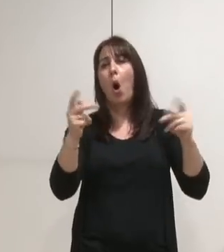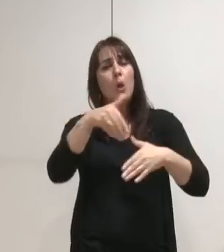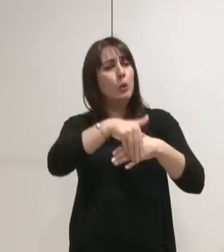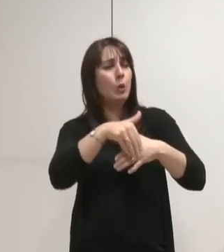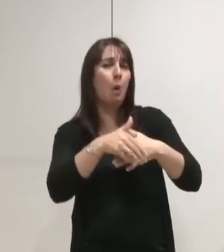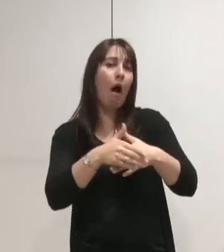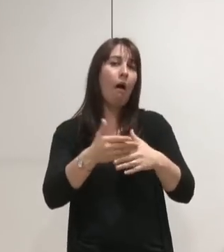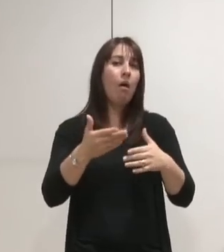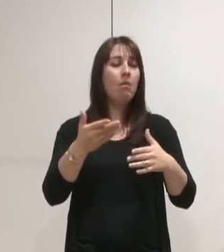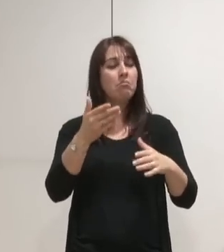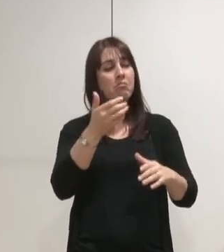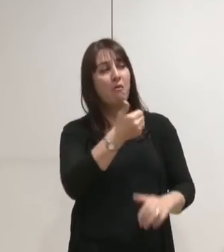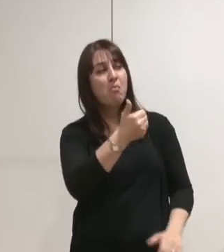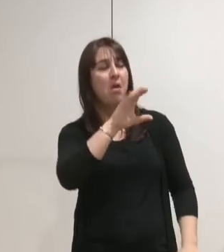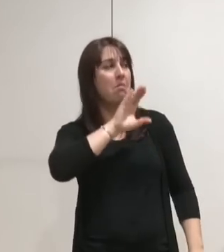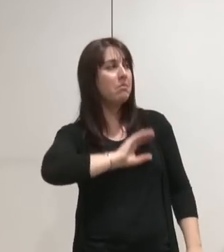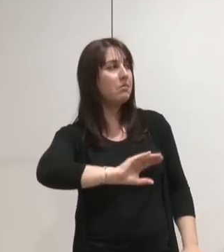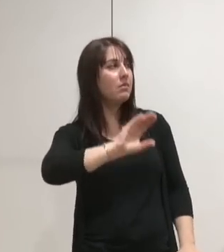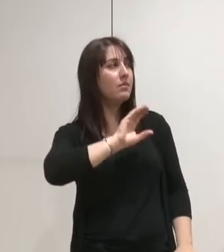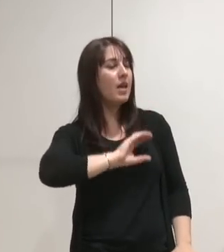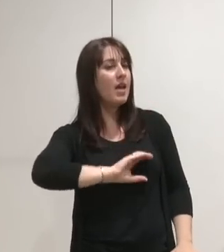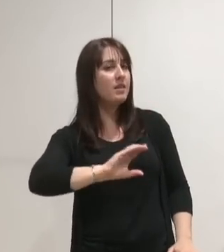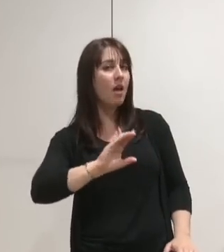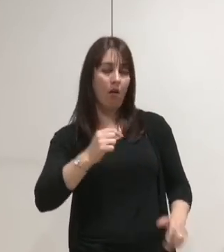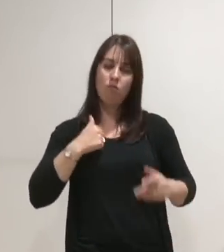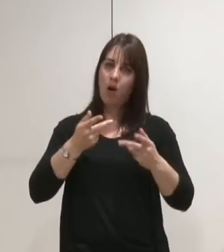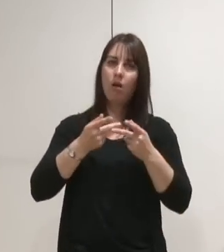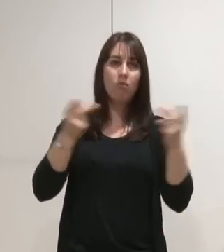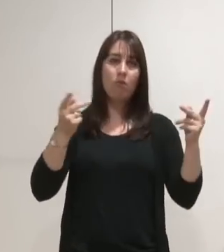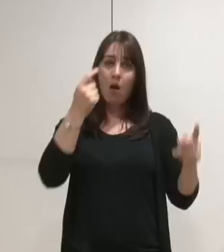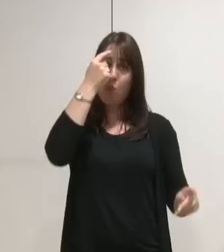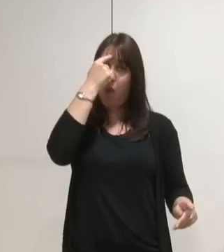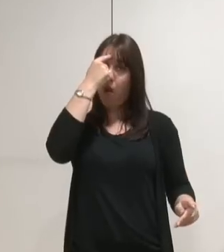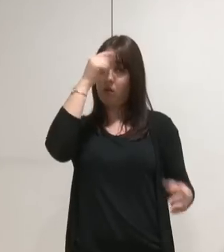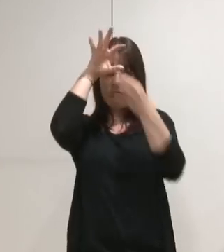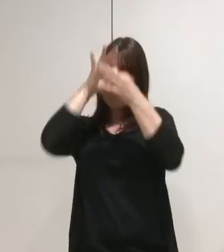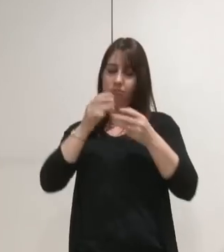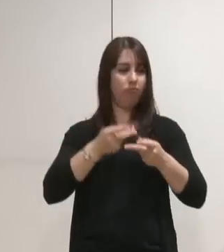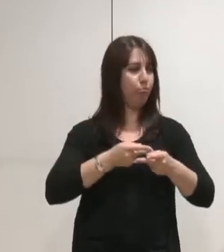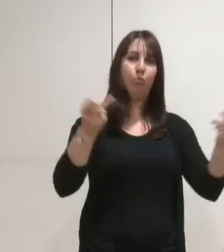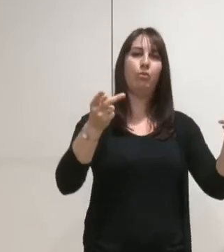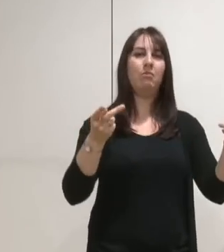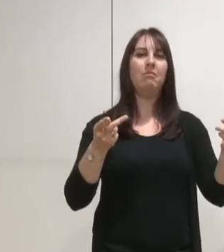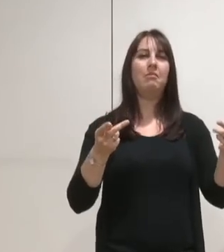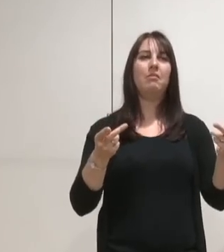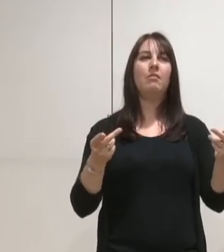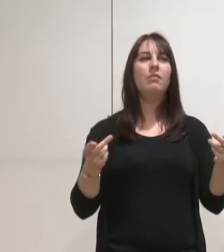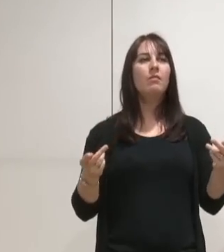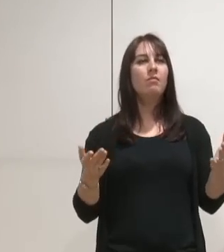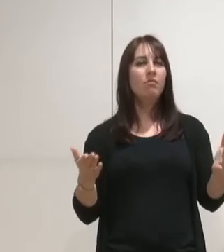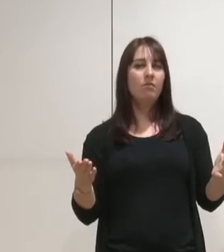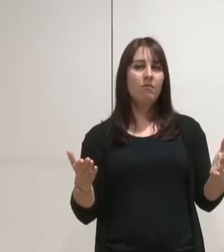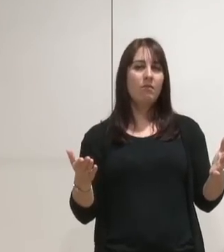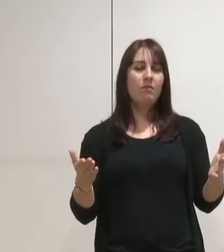vous tentez je le dis comme je le pense une